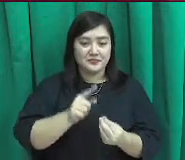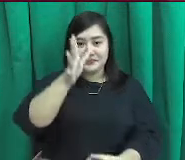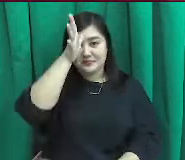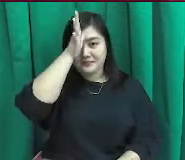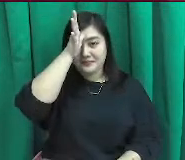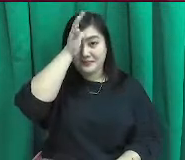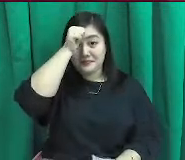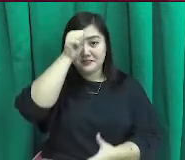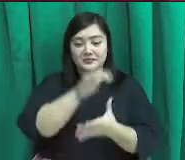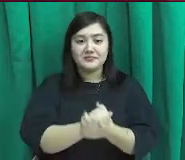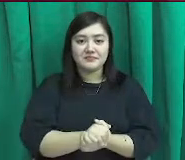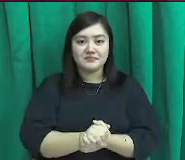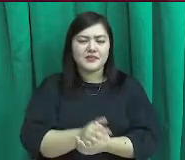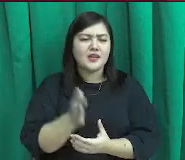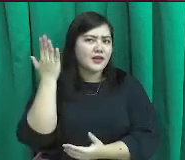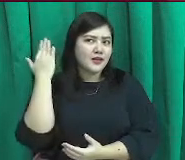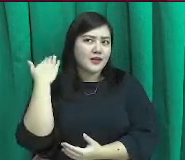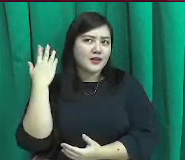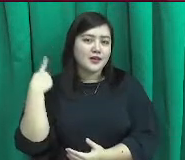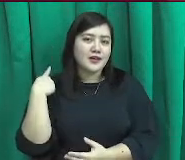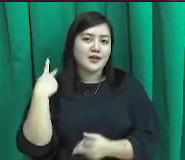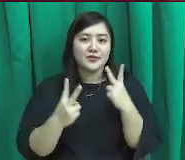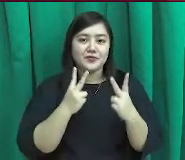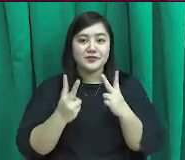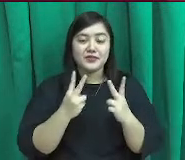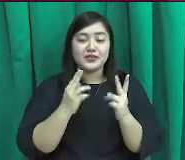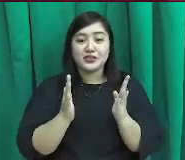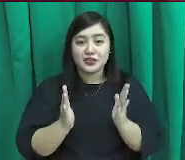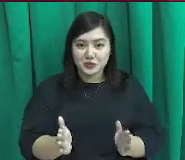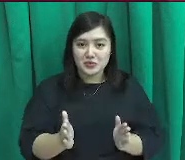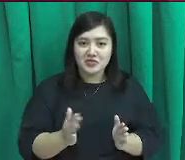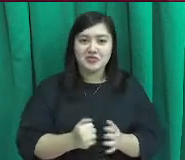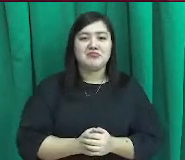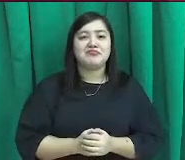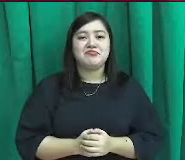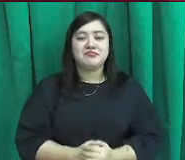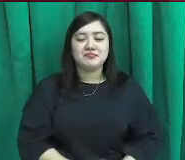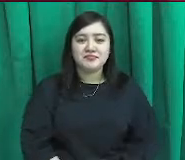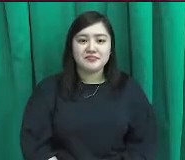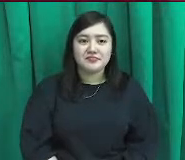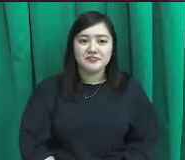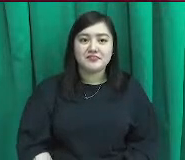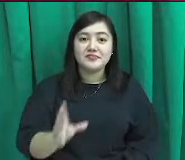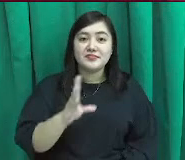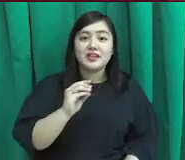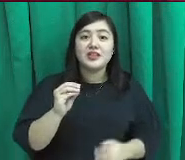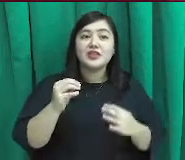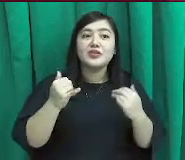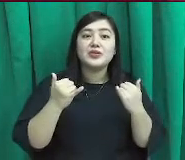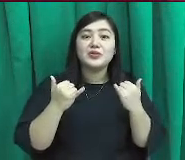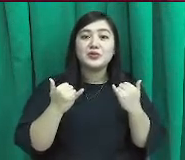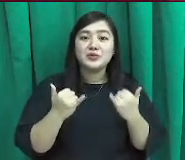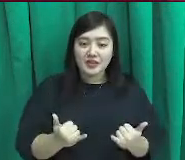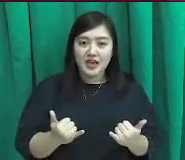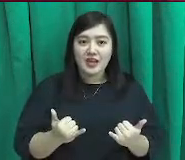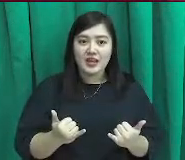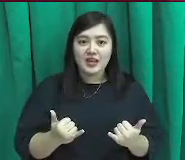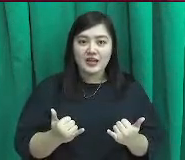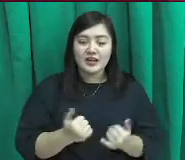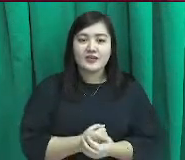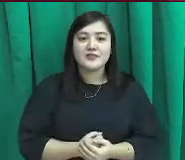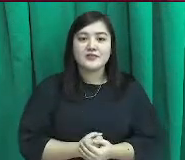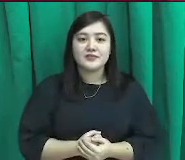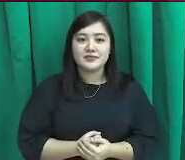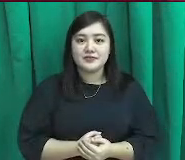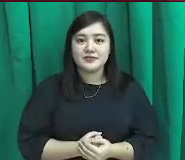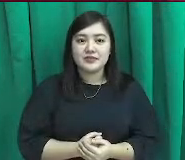guest. Alright, di ba, Sir Noel, Sir Rudy, meron tayong guest. Yeah, amen, at na yung guest natin ay putol yung usapan natin eh. Meron